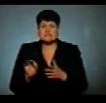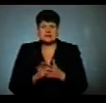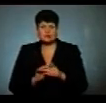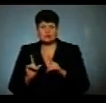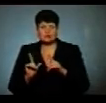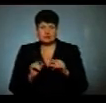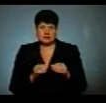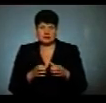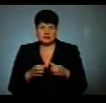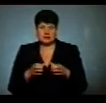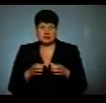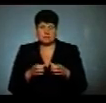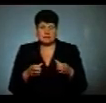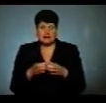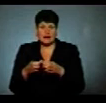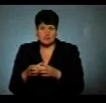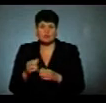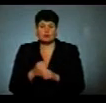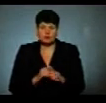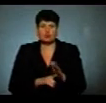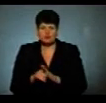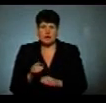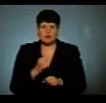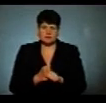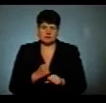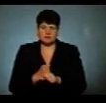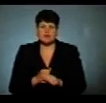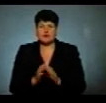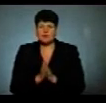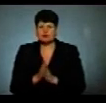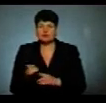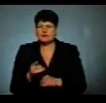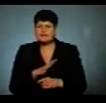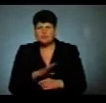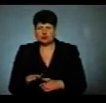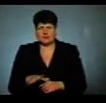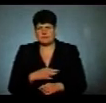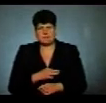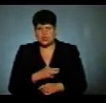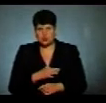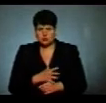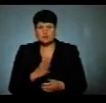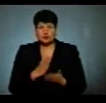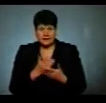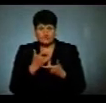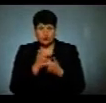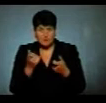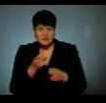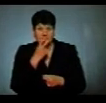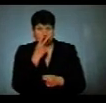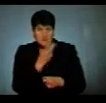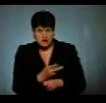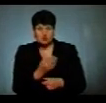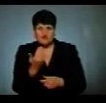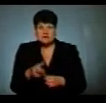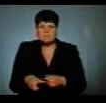бригади, які за цим слідкують, і роботи почали проводитися. І тому я прошу тернополян не бути байдужими. Якщо у вас є інформація, якщо ви бачите, що ваш